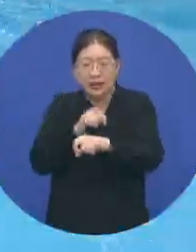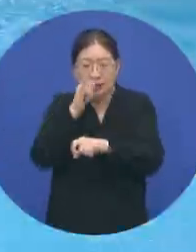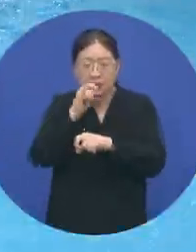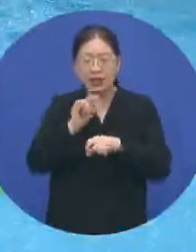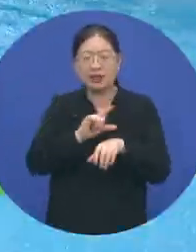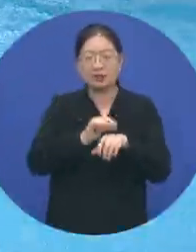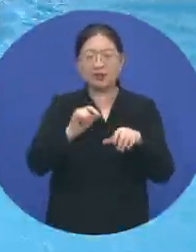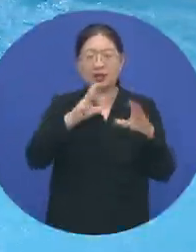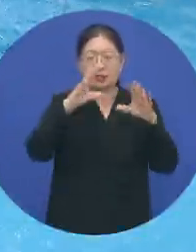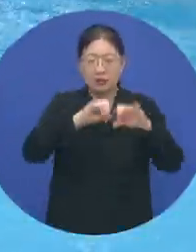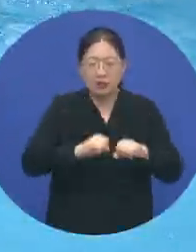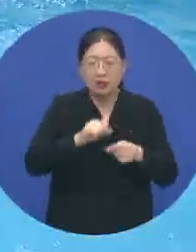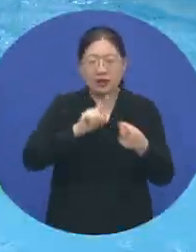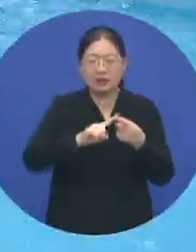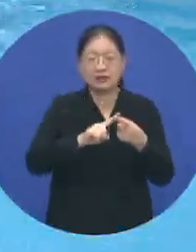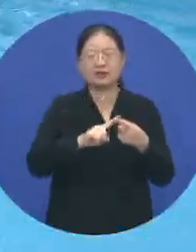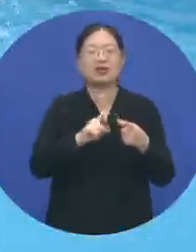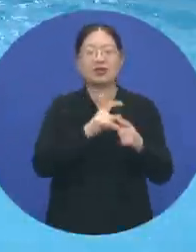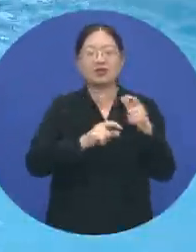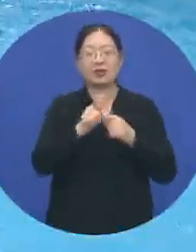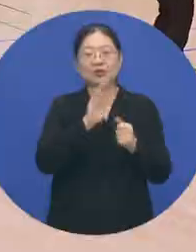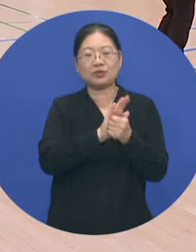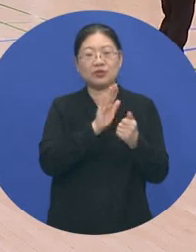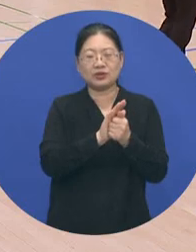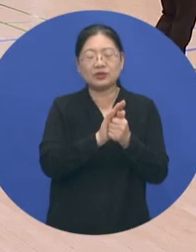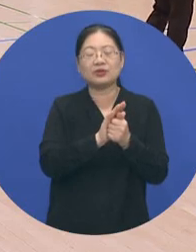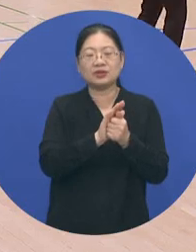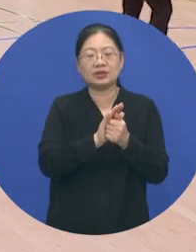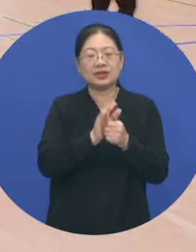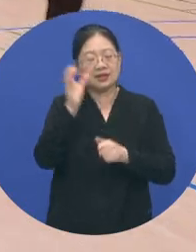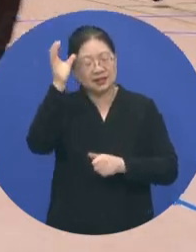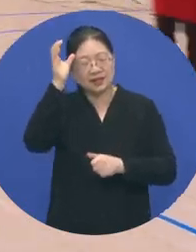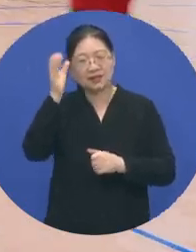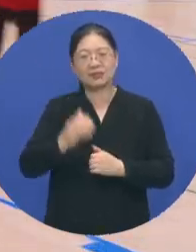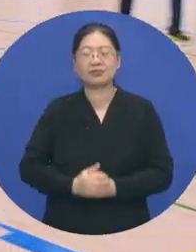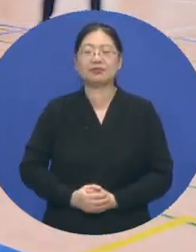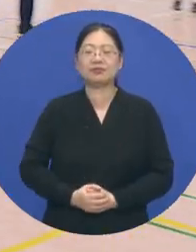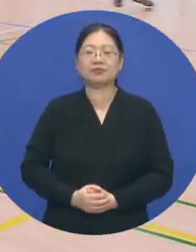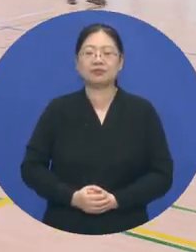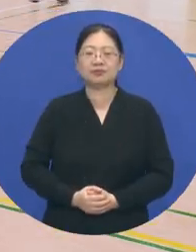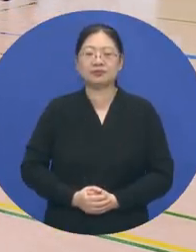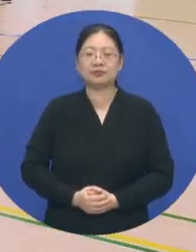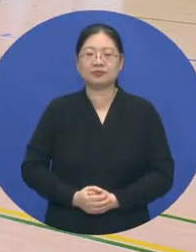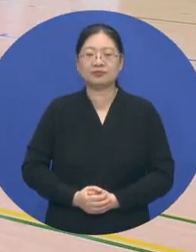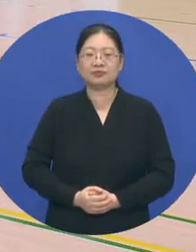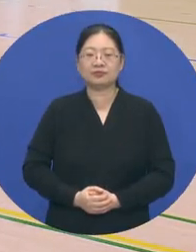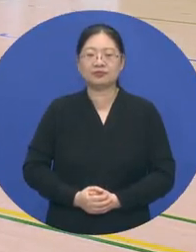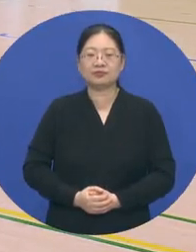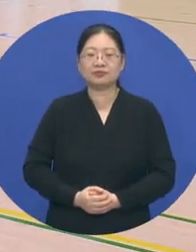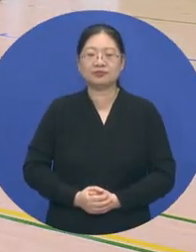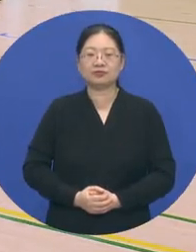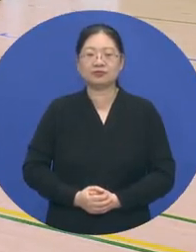지방소멸에 대응하는 사업들로 북동부 발전의 마중물이 되길 기대해봅니다. GTV 뉴스 이슬비입니다.